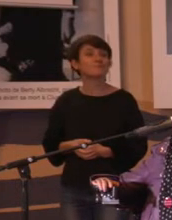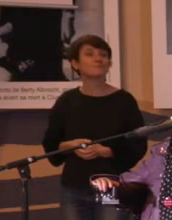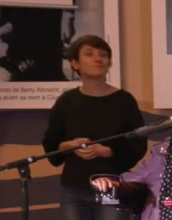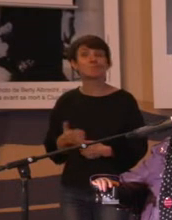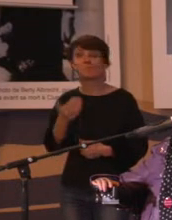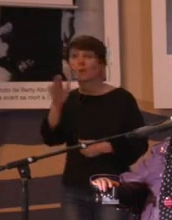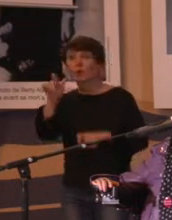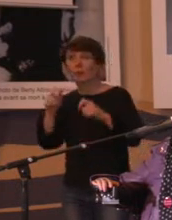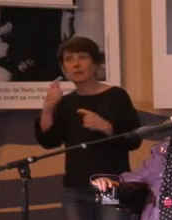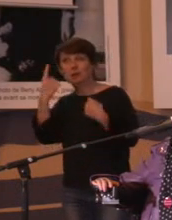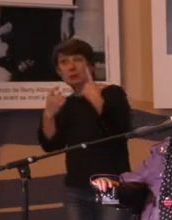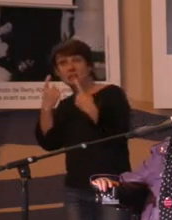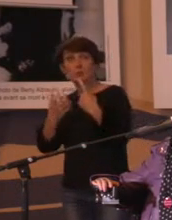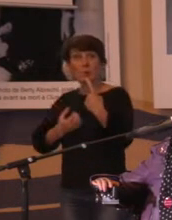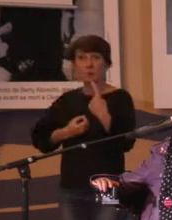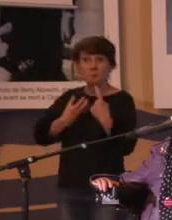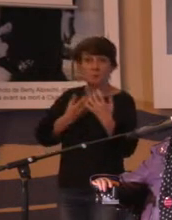D'autres questions, d'autres